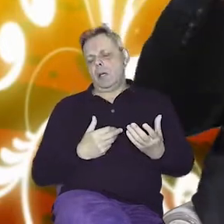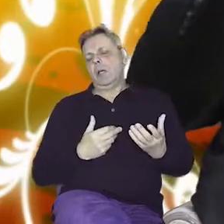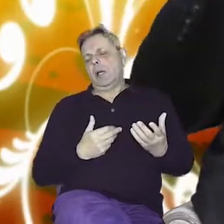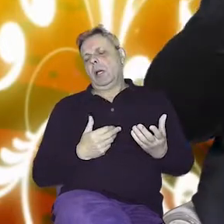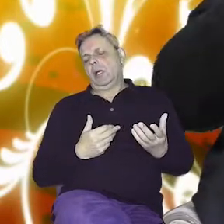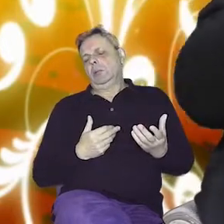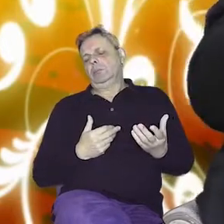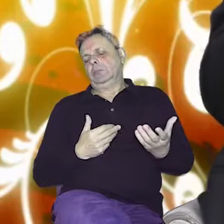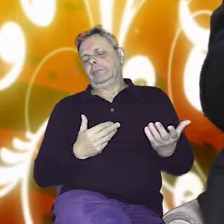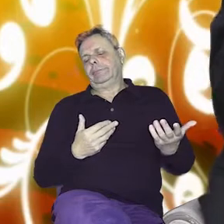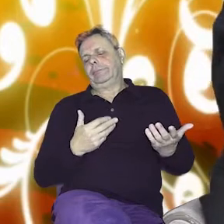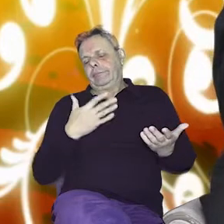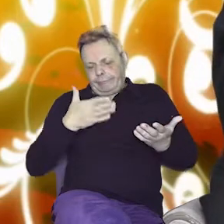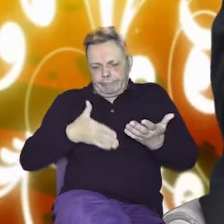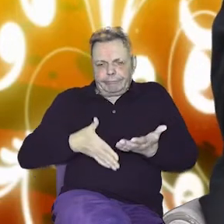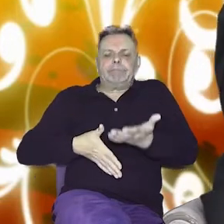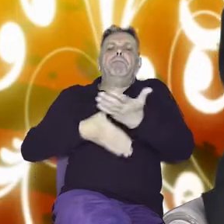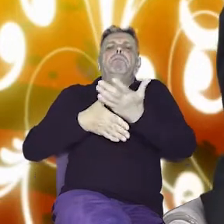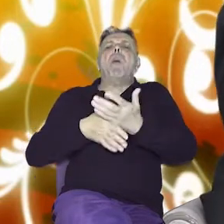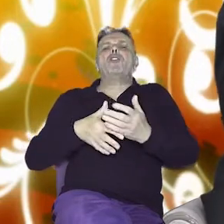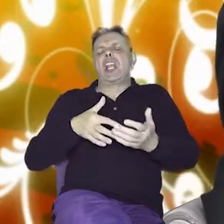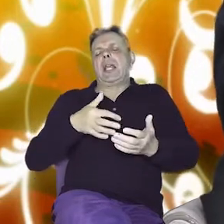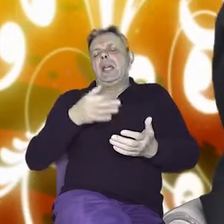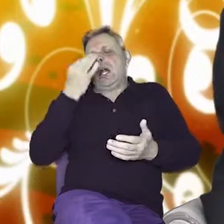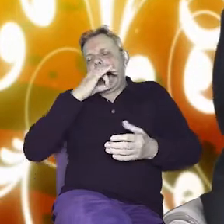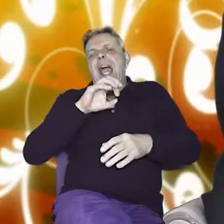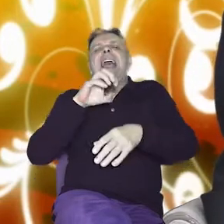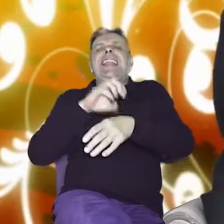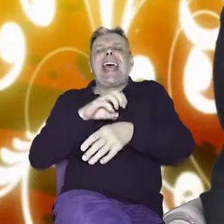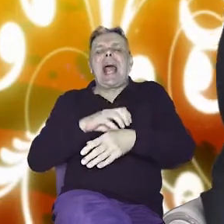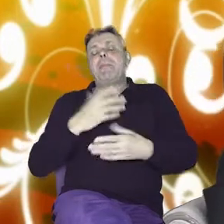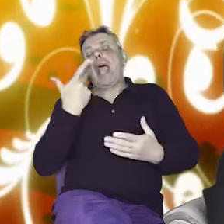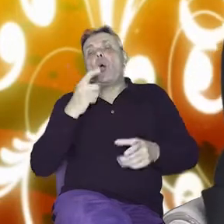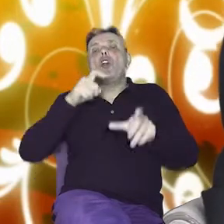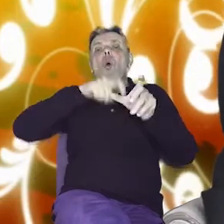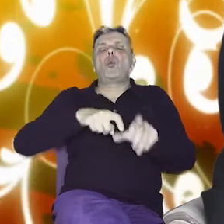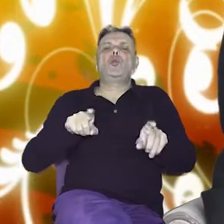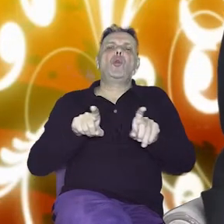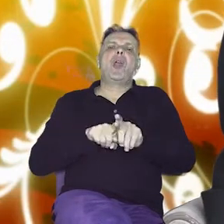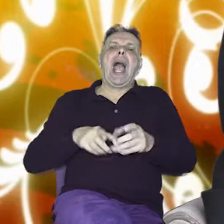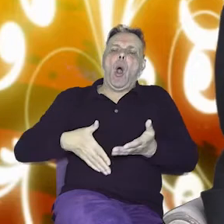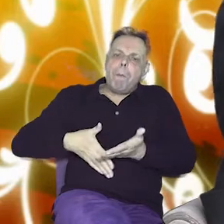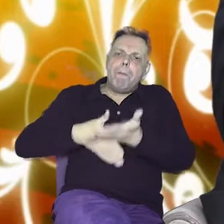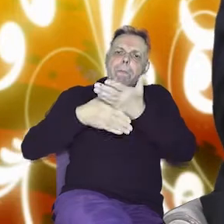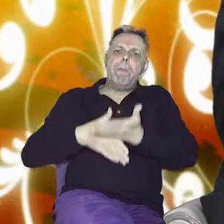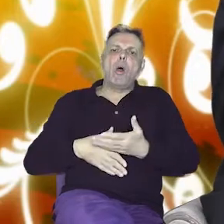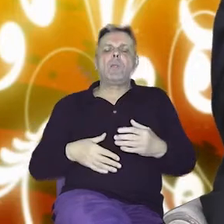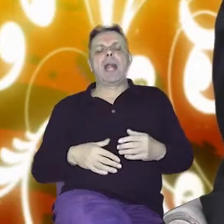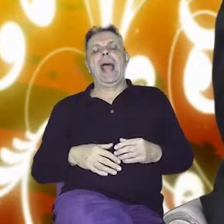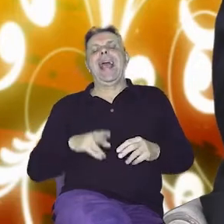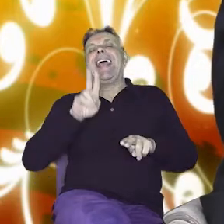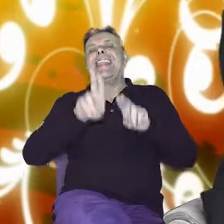ja, mislim, masu. Jedno 10-ak, recimo, suportivnih terapija koje